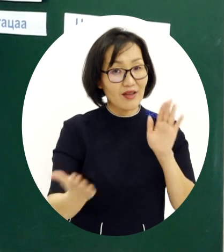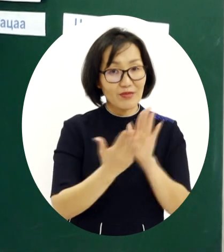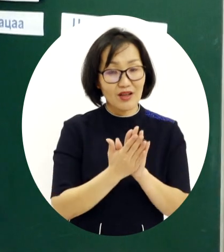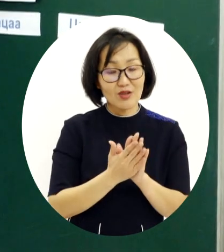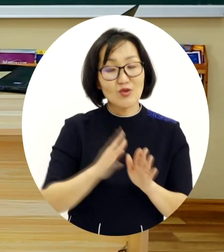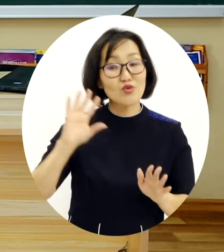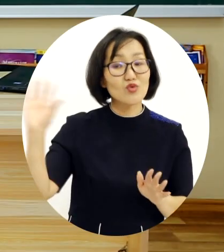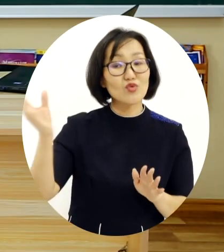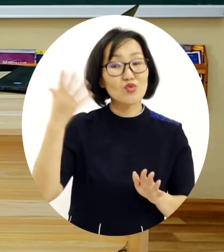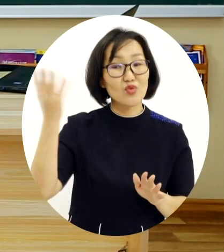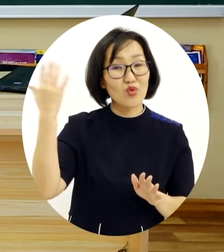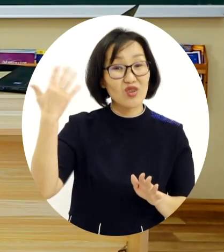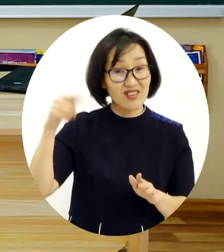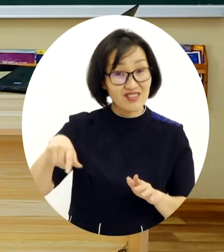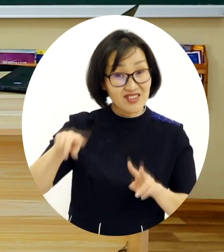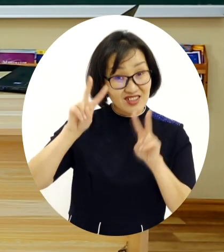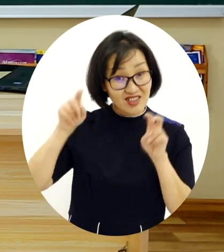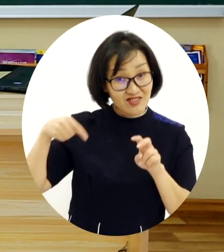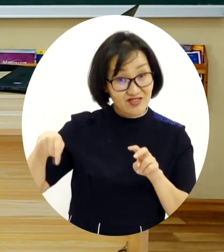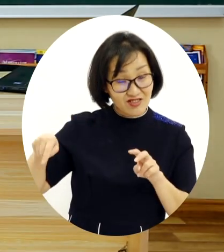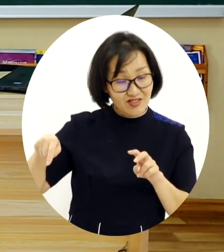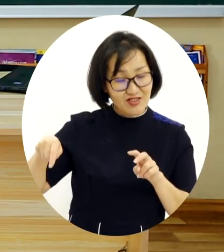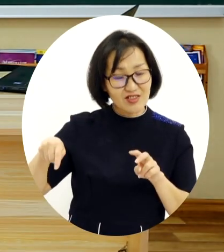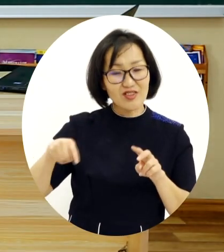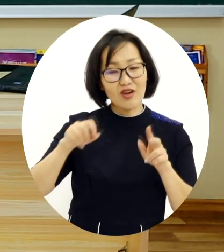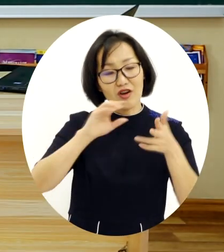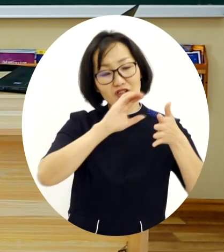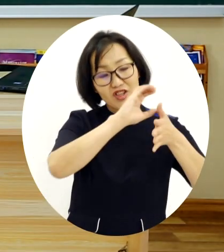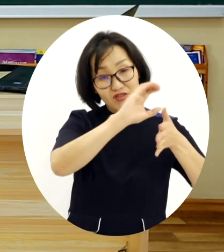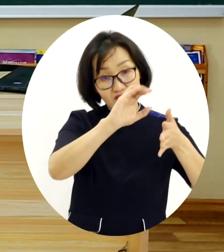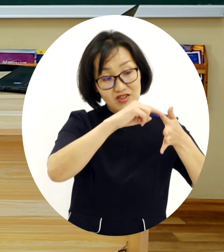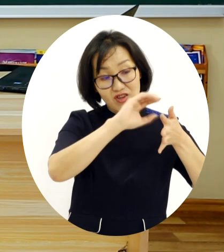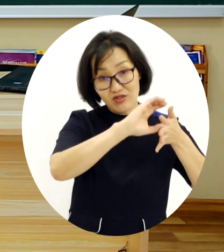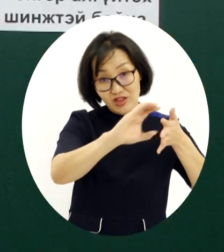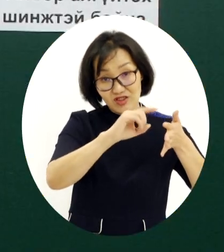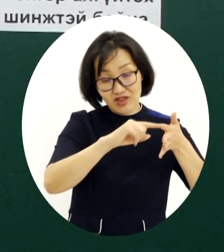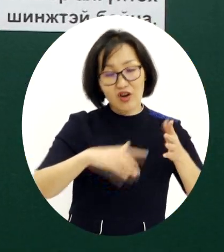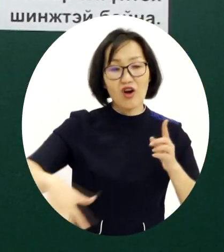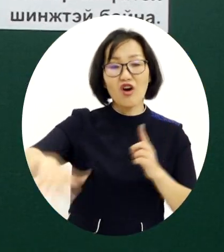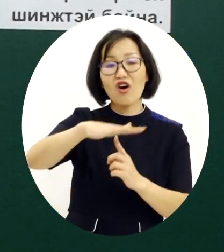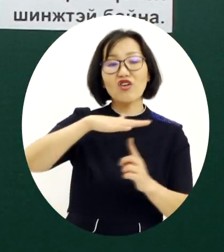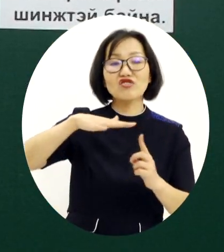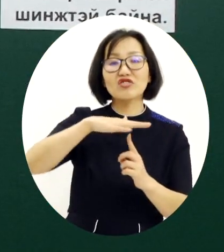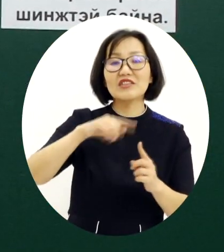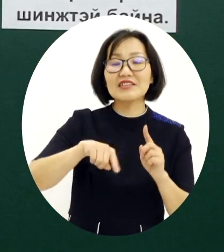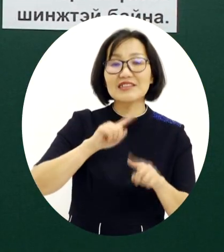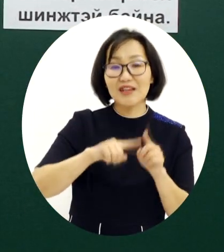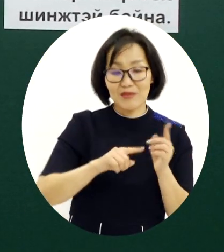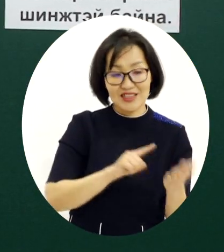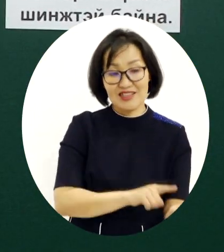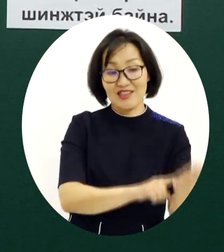хамтдаа шуурга эхийн 1-р хэсэг буюу 2-р хэсгийн орчныг